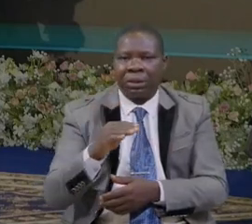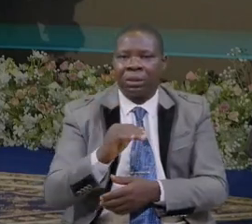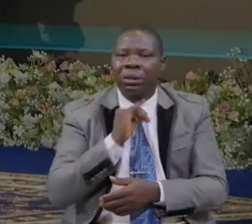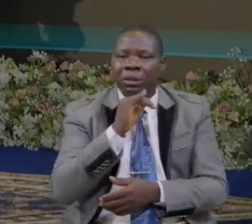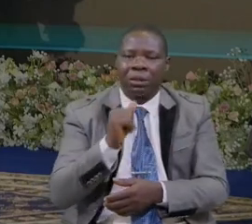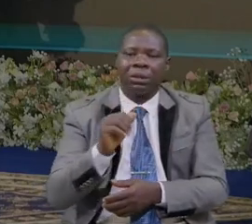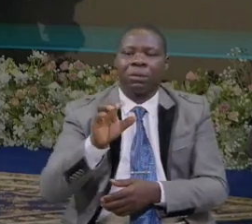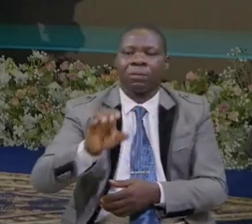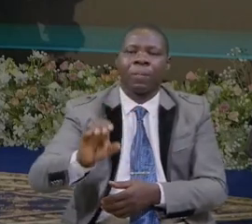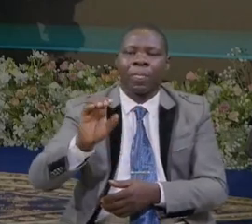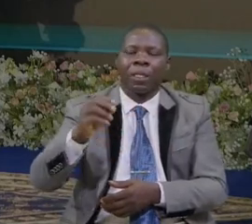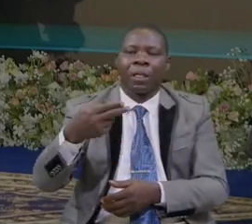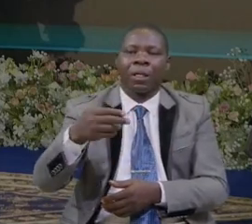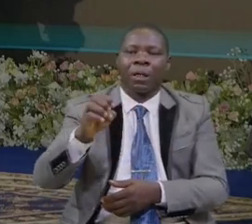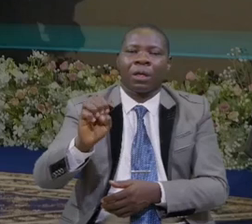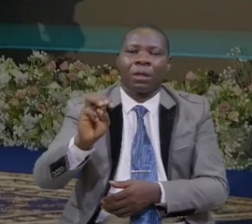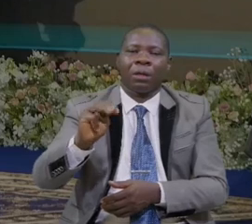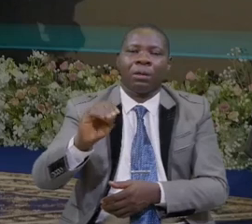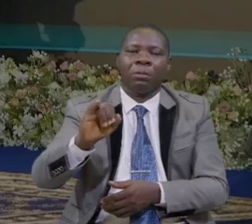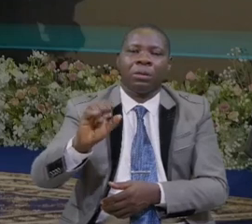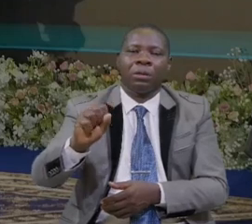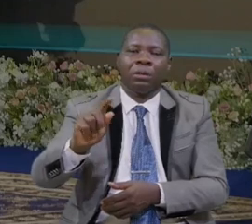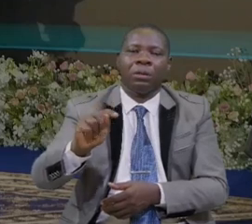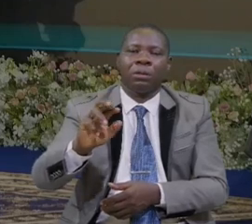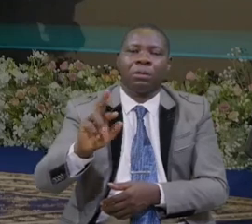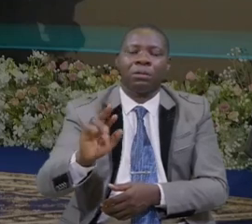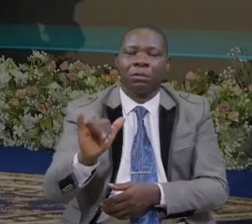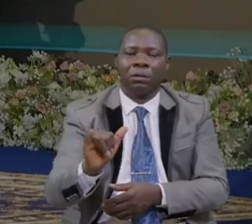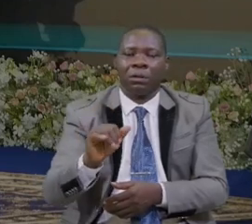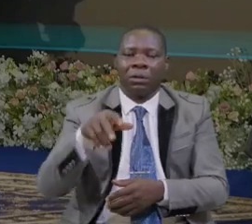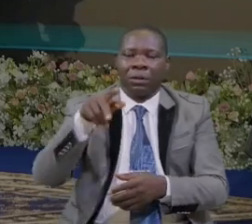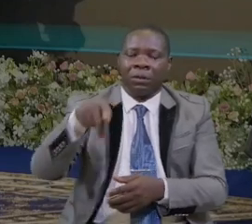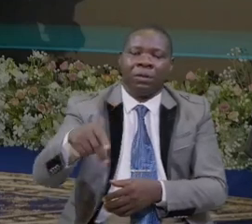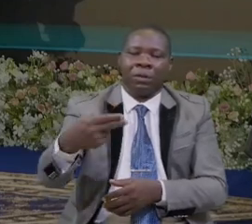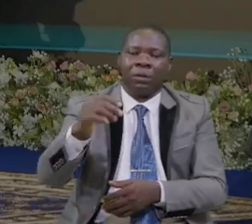est dans la chimie, dans la biologie, et connaît beaucoup.